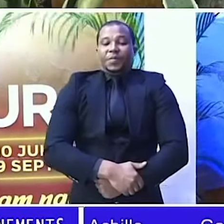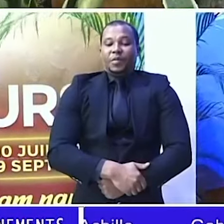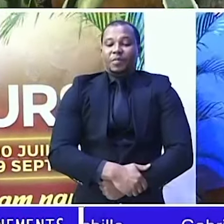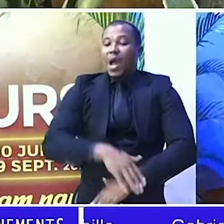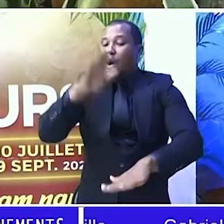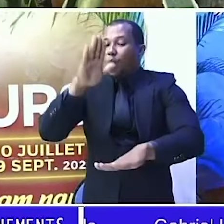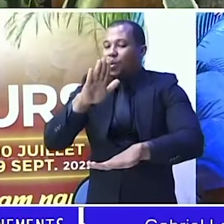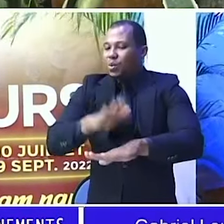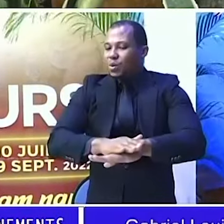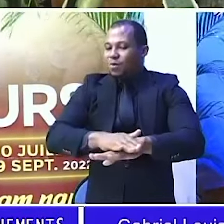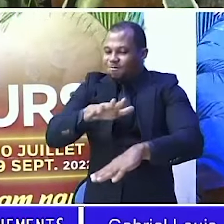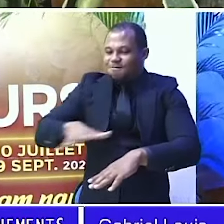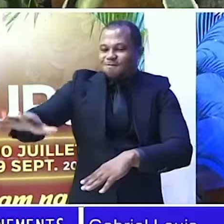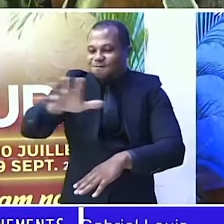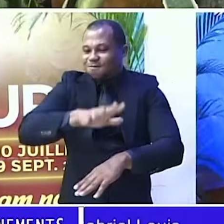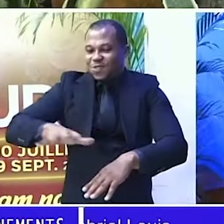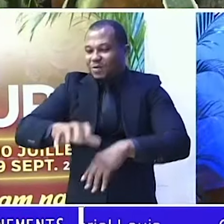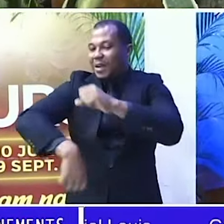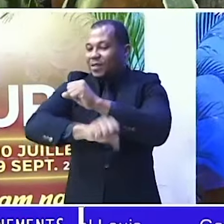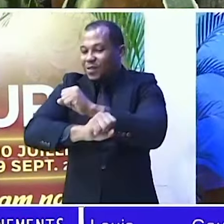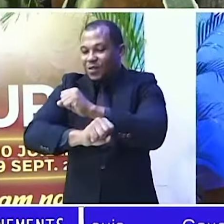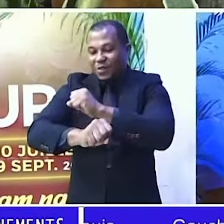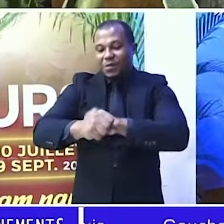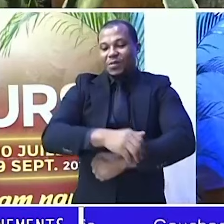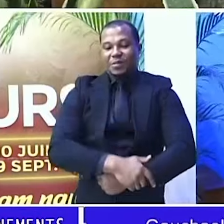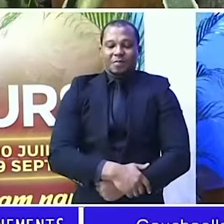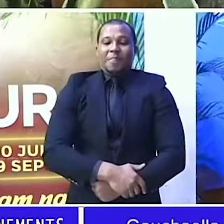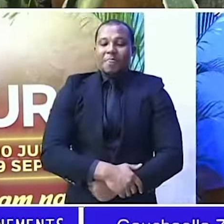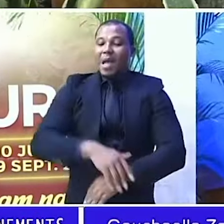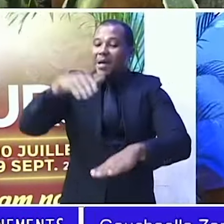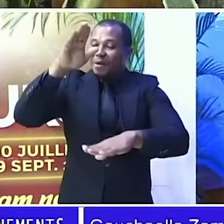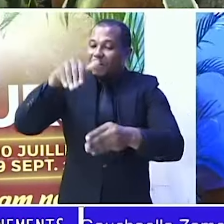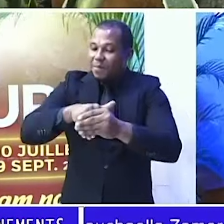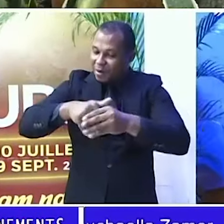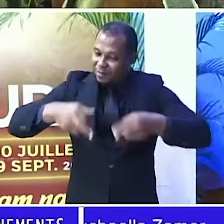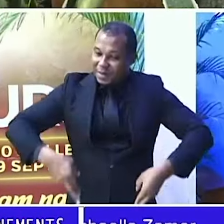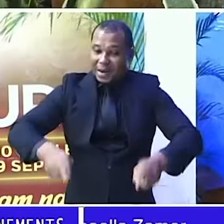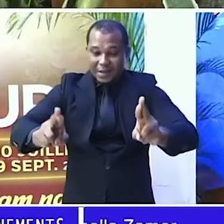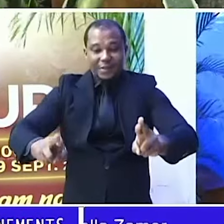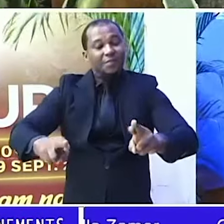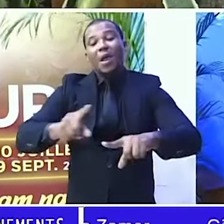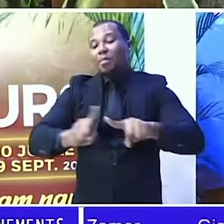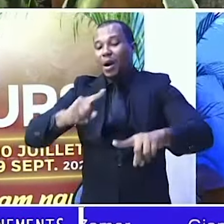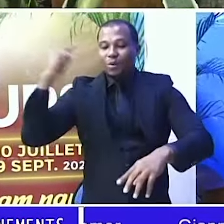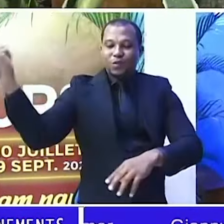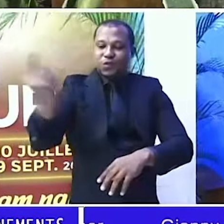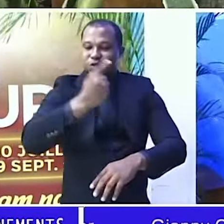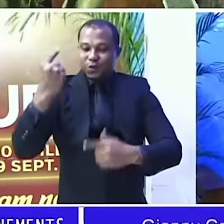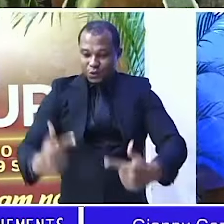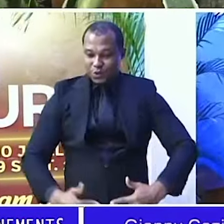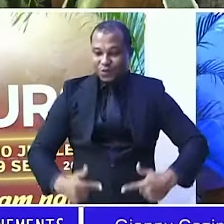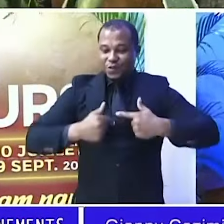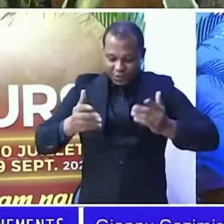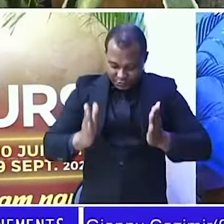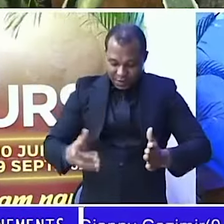sous quelques terrains, sous quelques galeries, mais nous là. Et nous disons Dieu merci